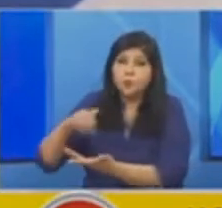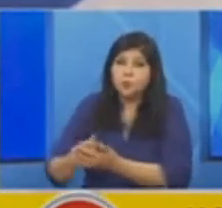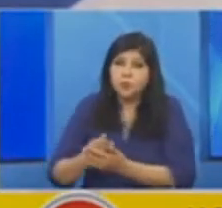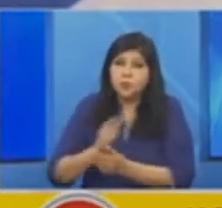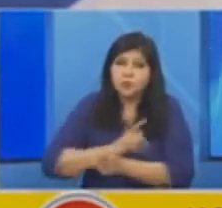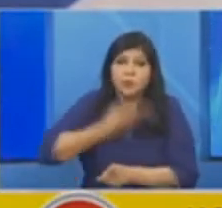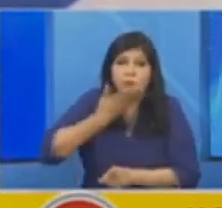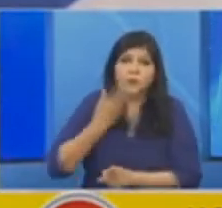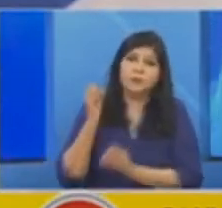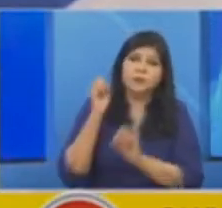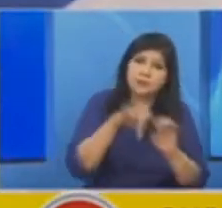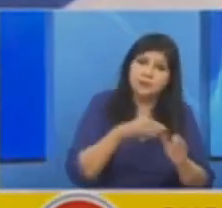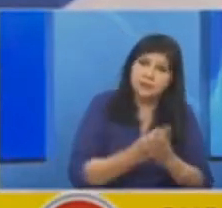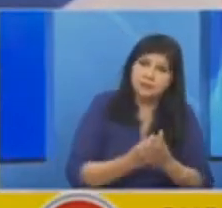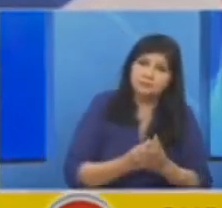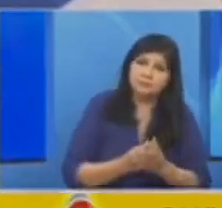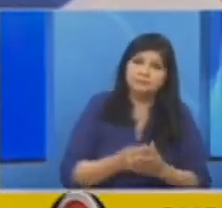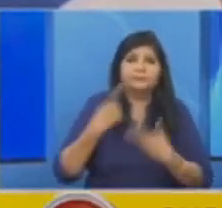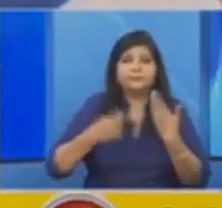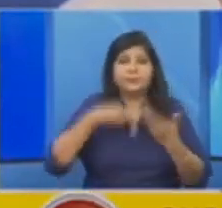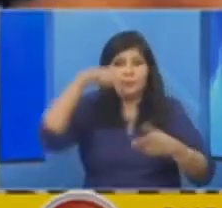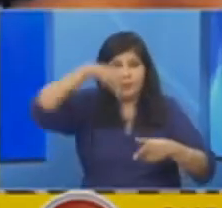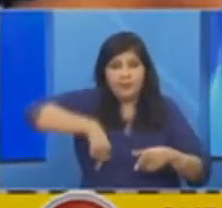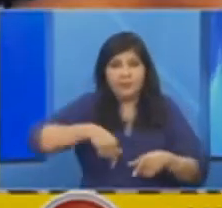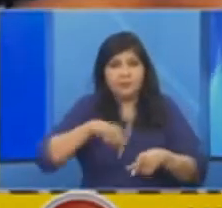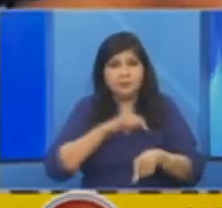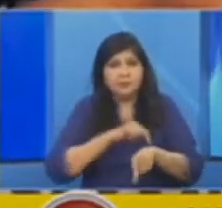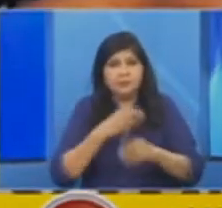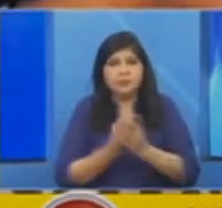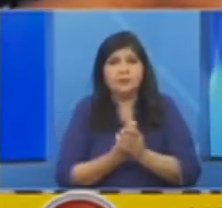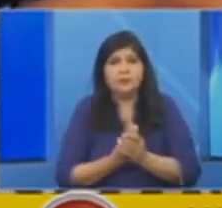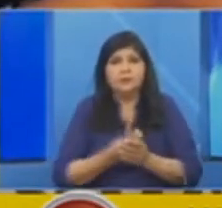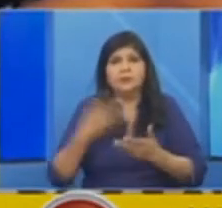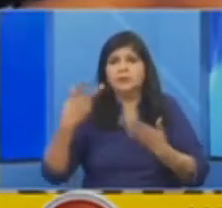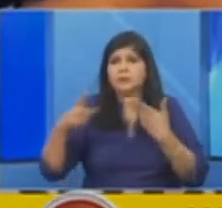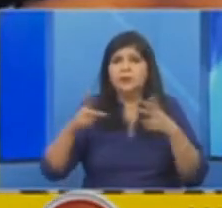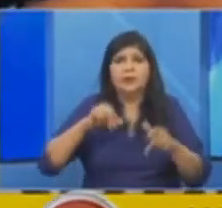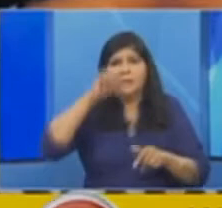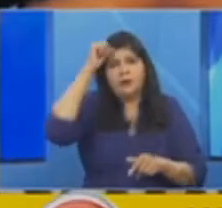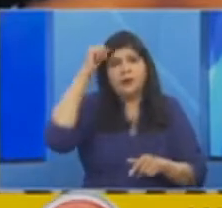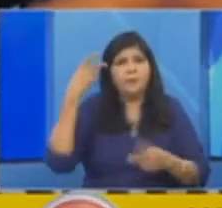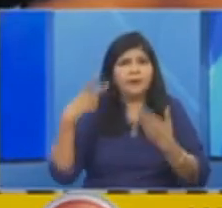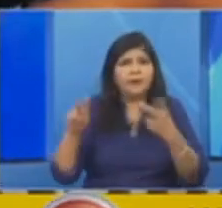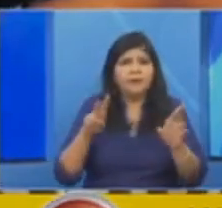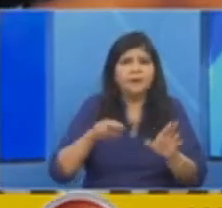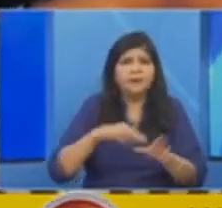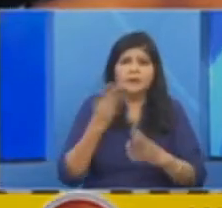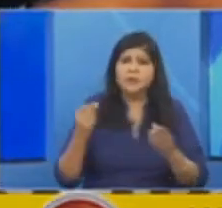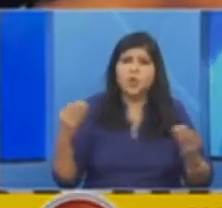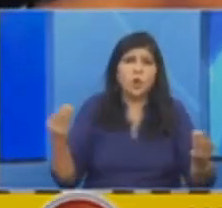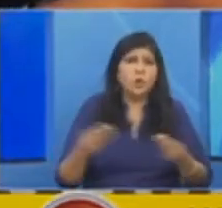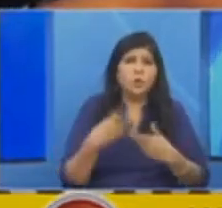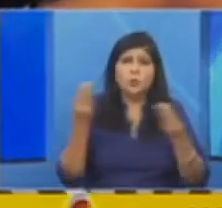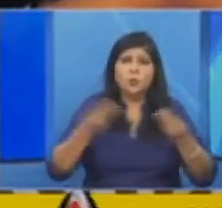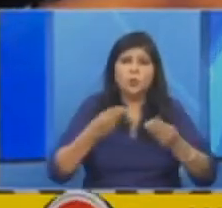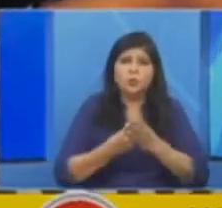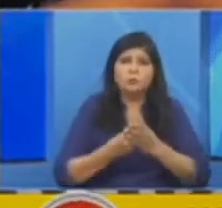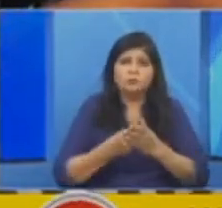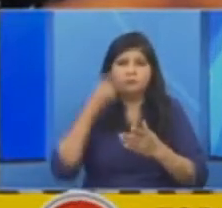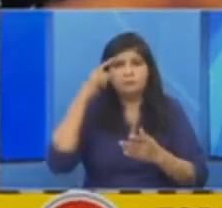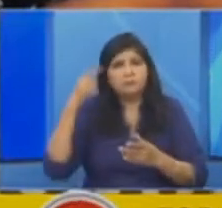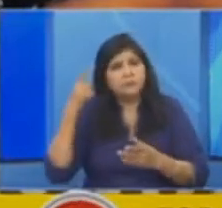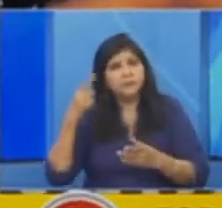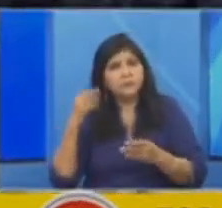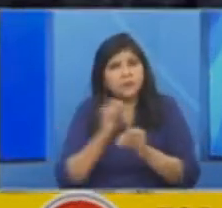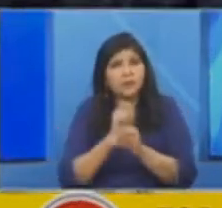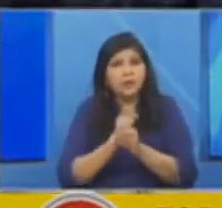सिखाया है आज देश में हर जगह कुछन कुछ इनोवेशन हो रहे हैं, सिख्षक और छात्रों मिलकर